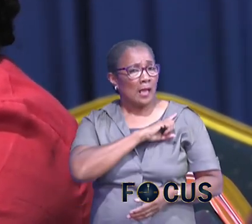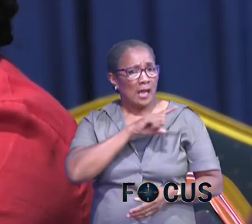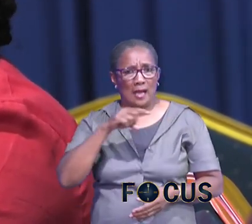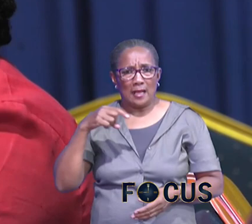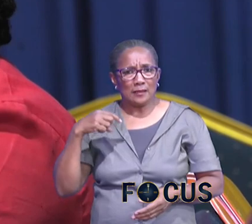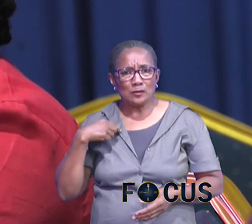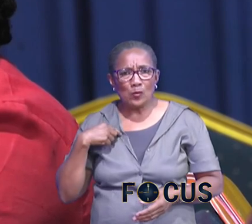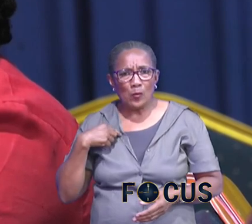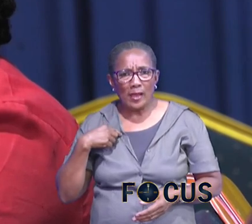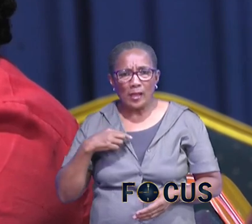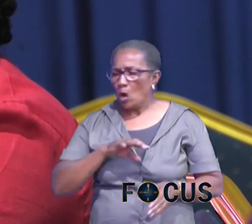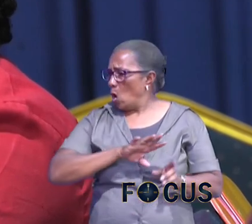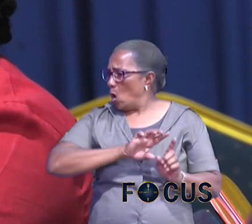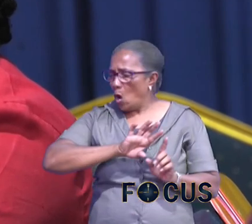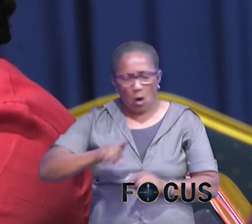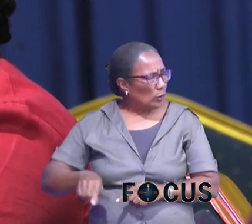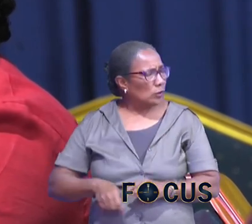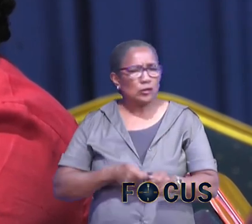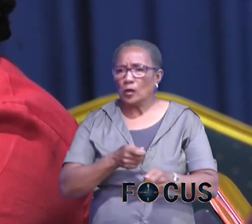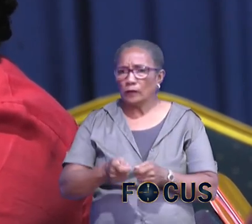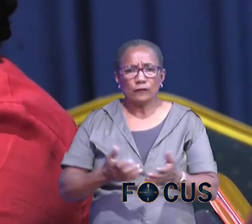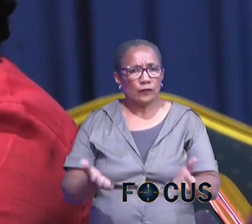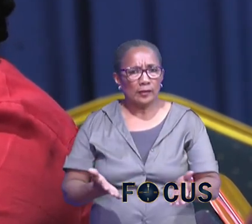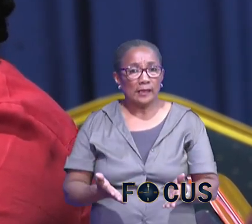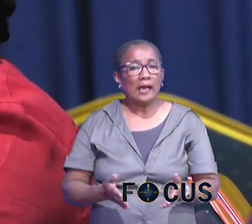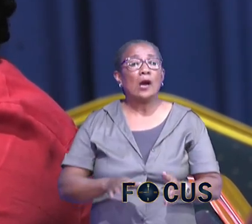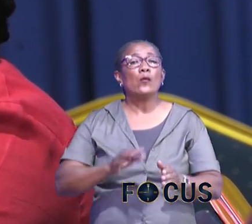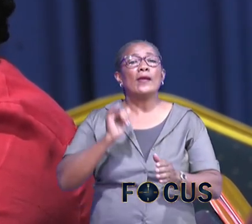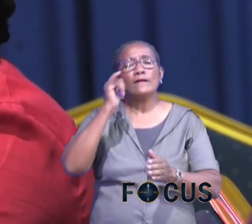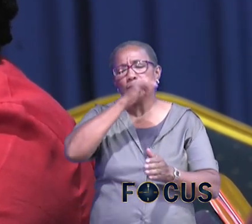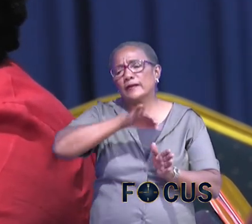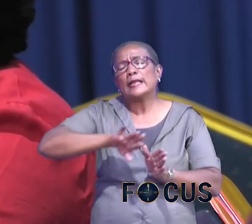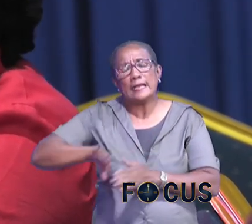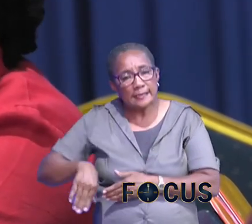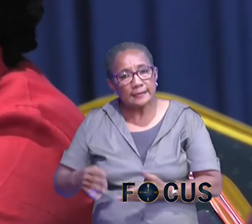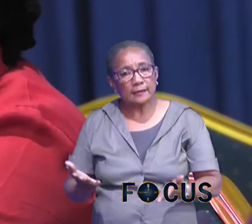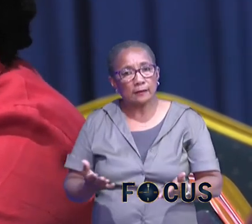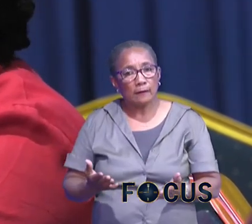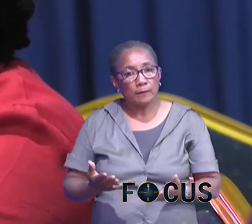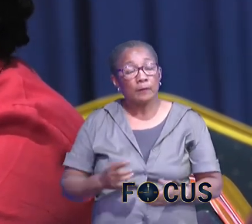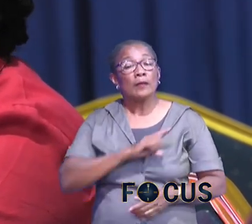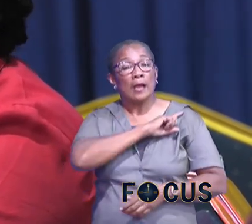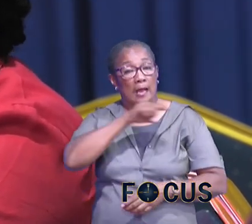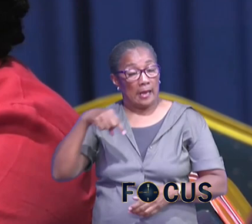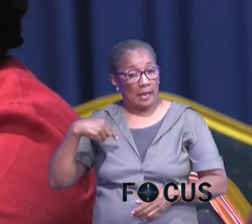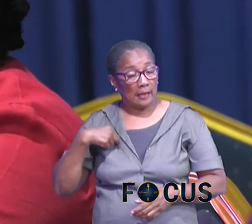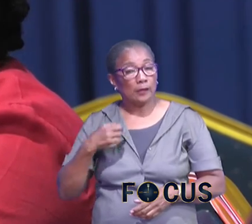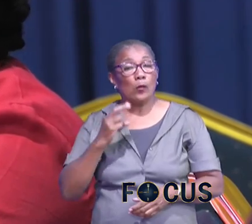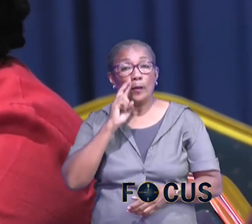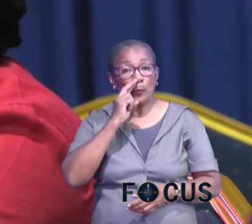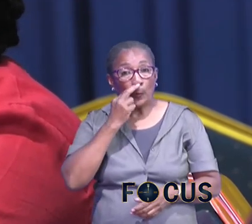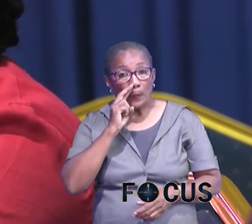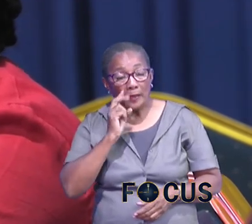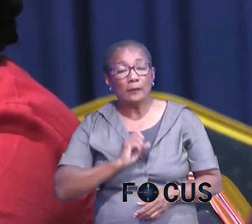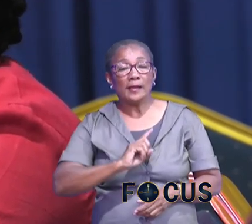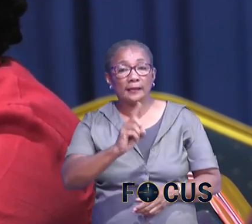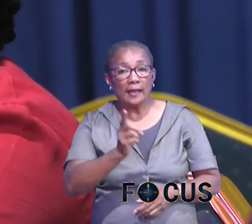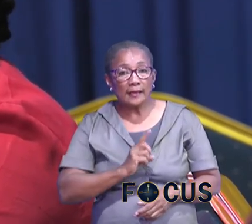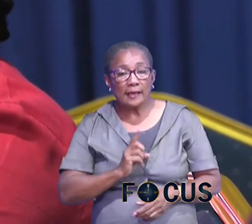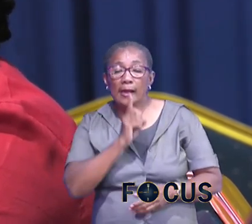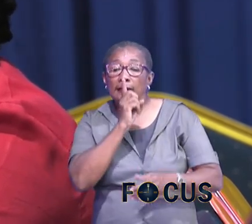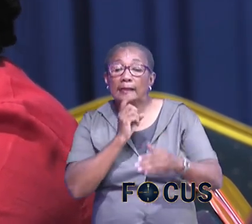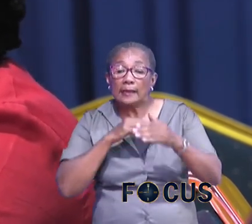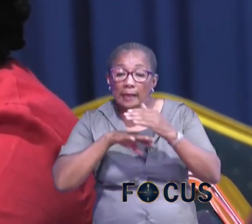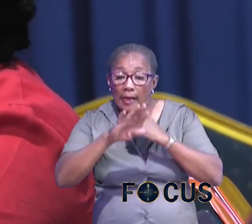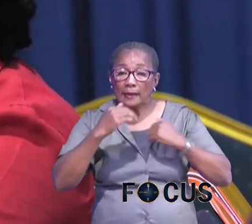als we onzorgvuldig ermee omgaan, dan las we lassing. Toch? Laten we proberen met elkaar die illegale buiten te